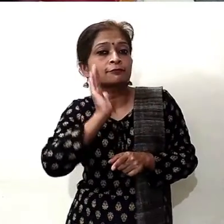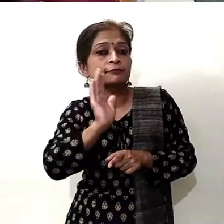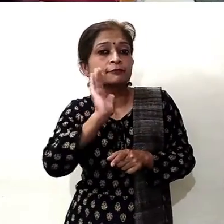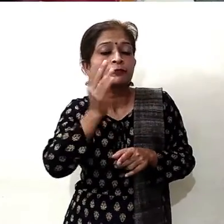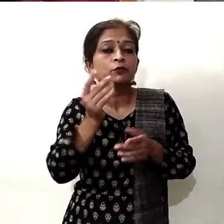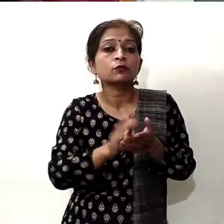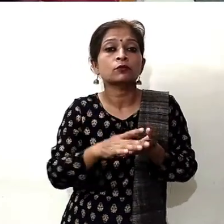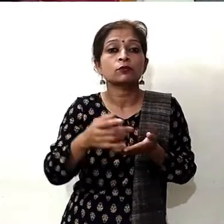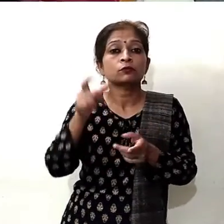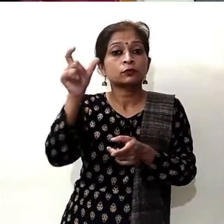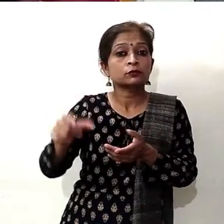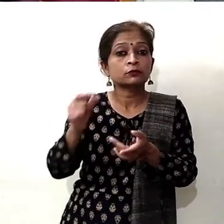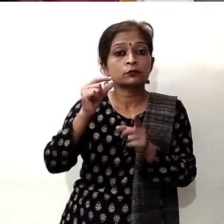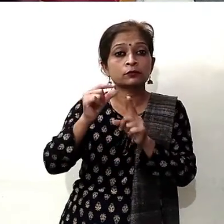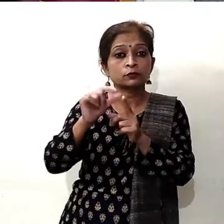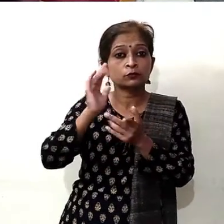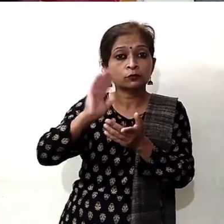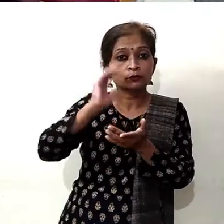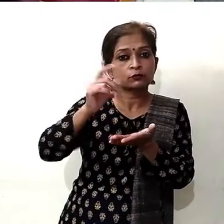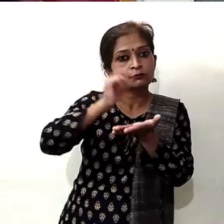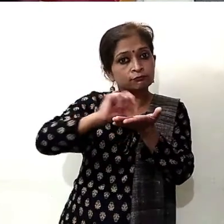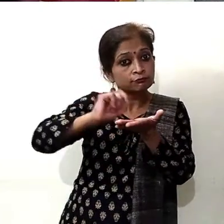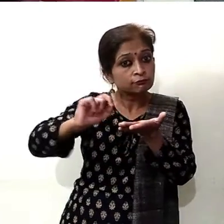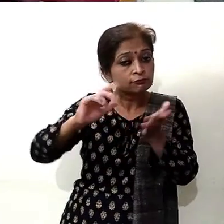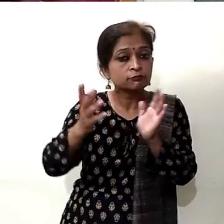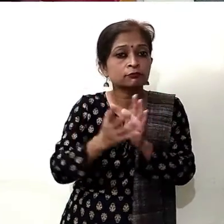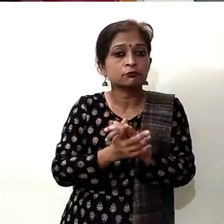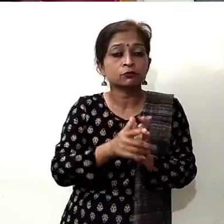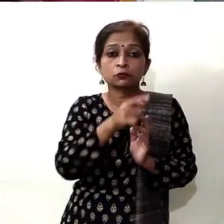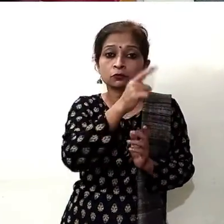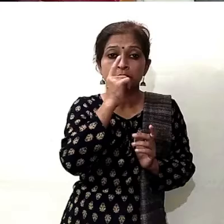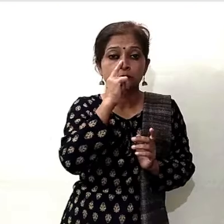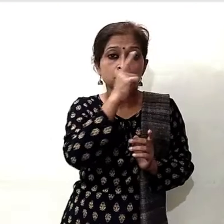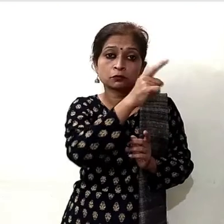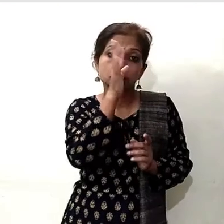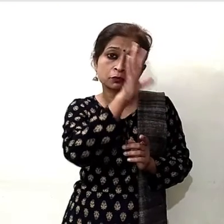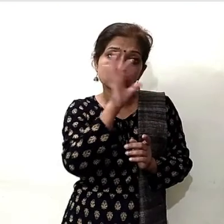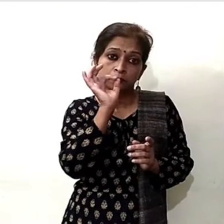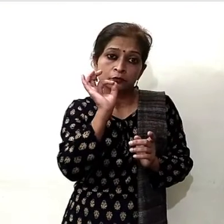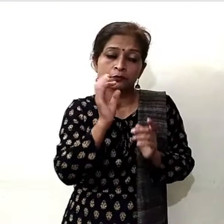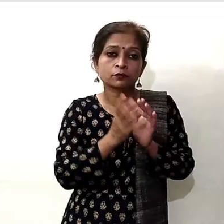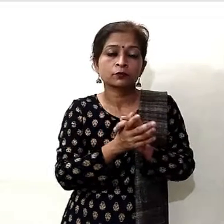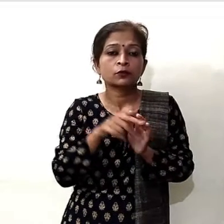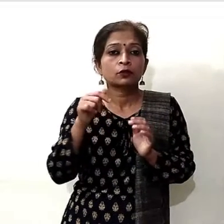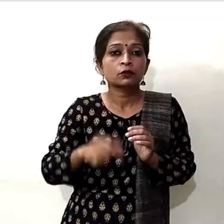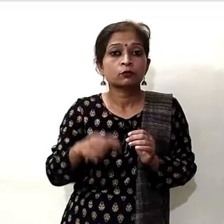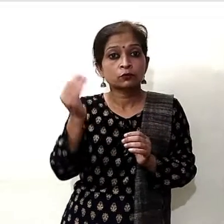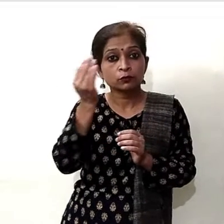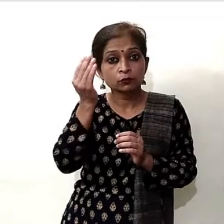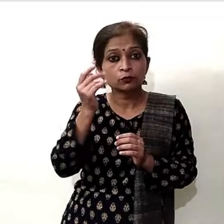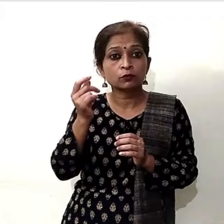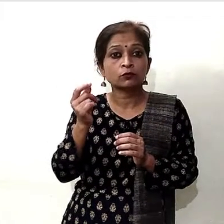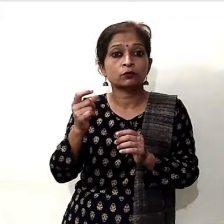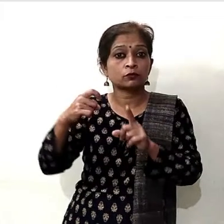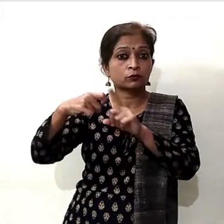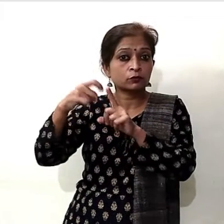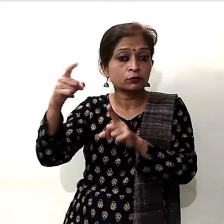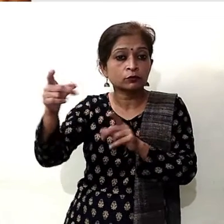थे, अद्वितीय थी। तो अलाउद्दीन खिलजी चाहता था कि अपने हरम में